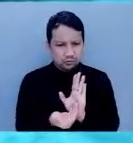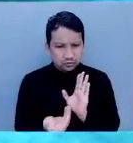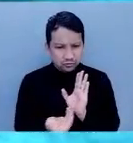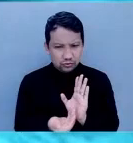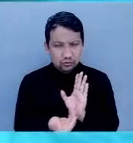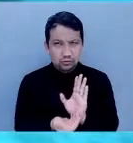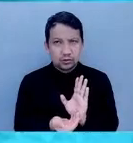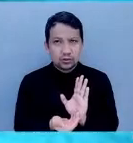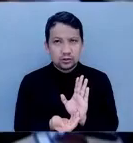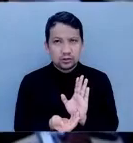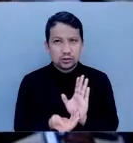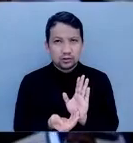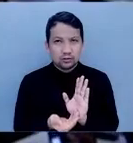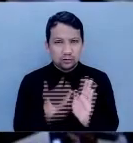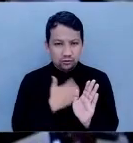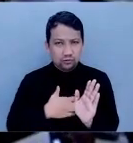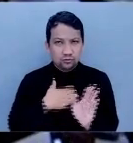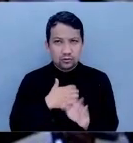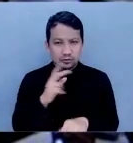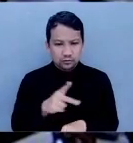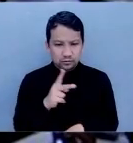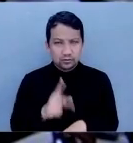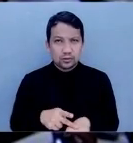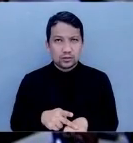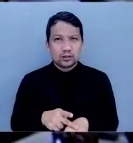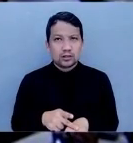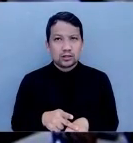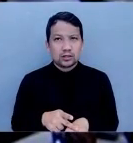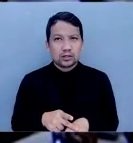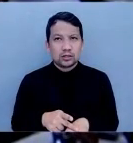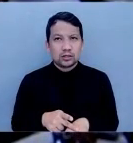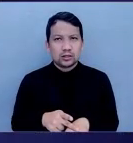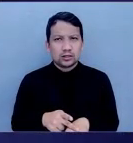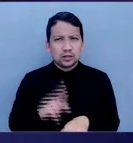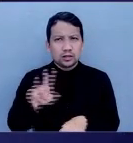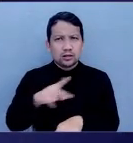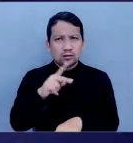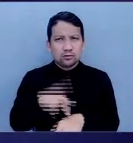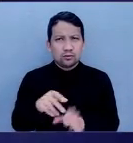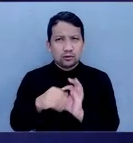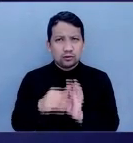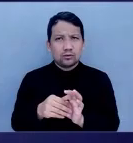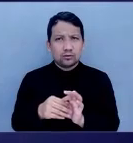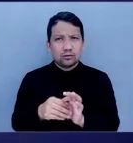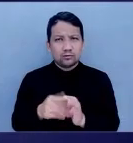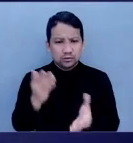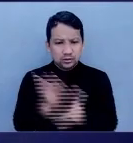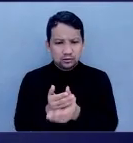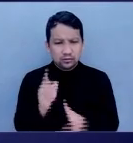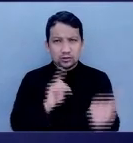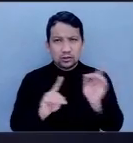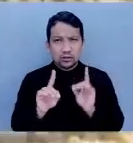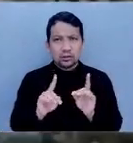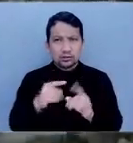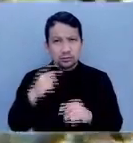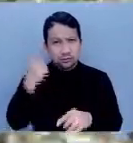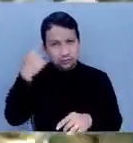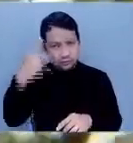mga akusasyon ng Pilipinas. Kaya tantanan na raw dapat ng Pilipinas ang puro drama para lang